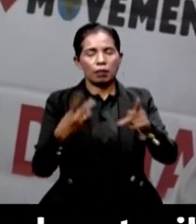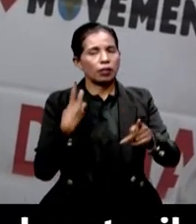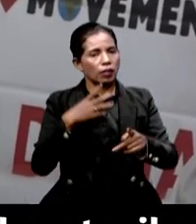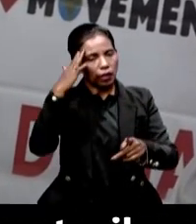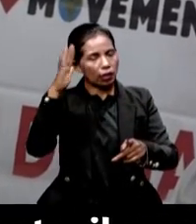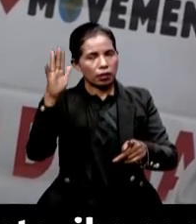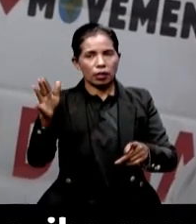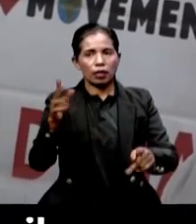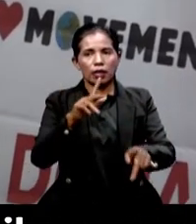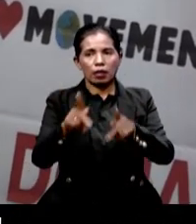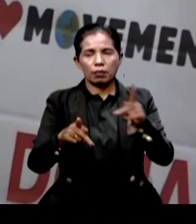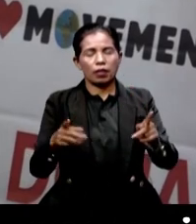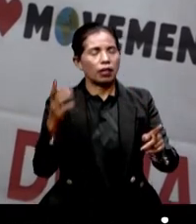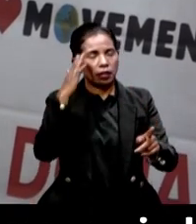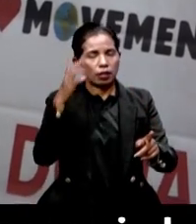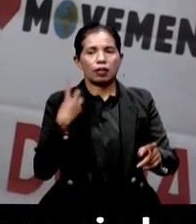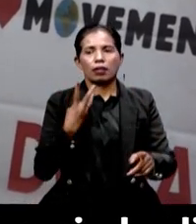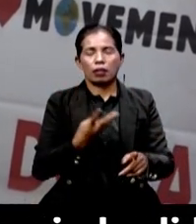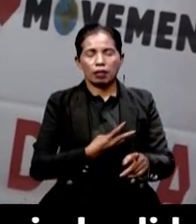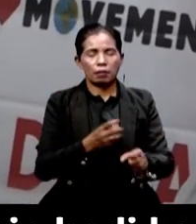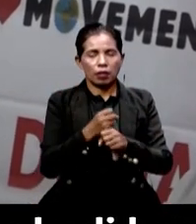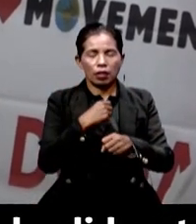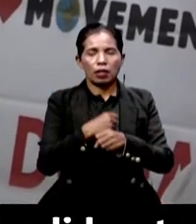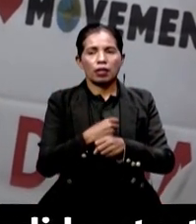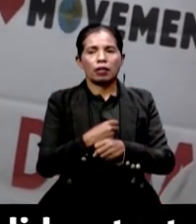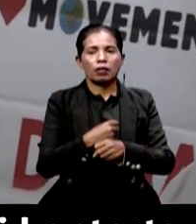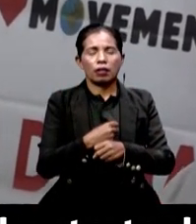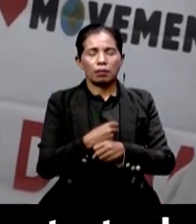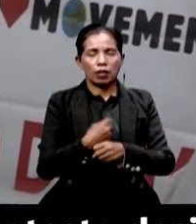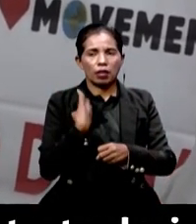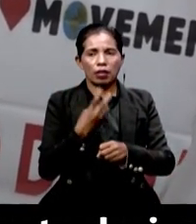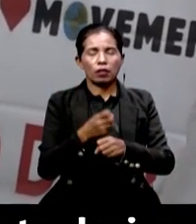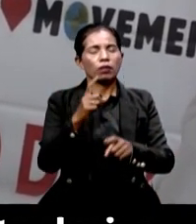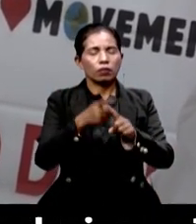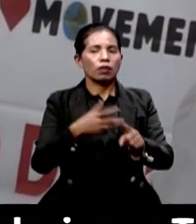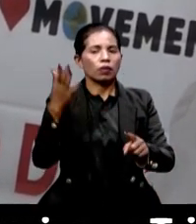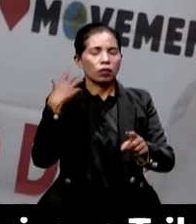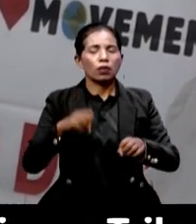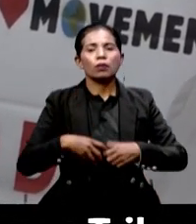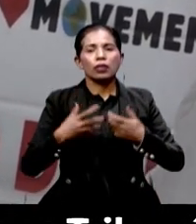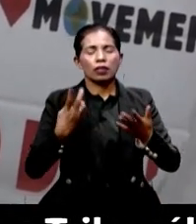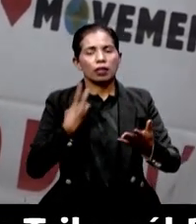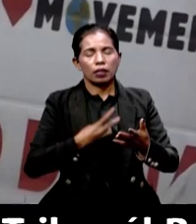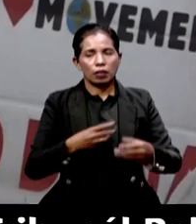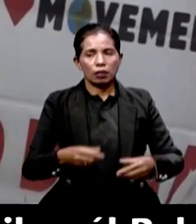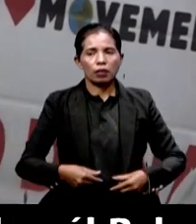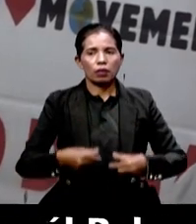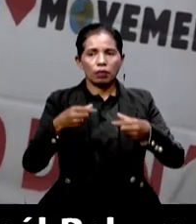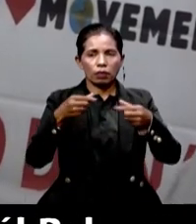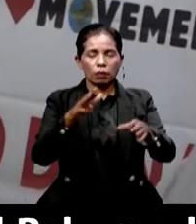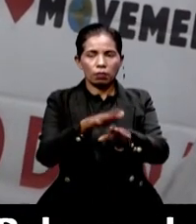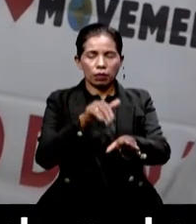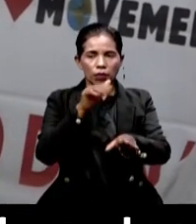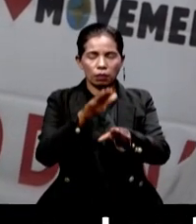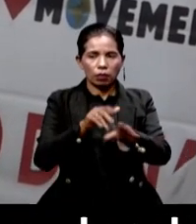dan orang-orang yang tidak mengenal kami. Kami sudah melakukan ini sejak sebulan yang lalu, bagaimana kita mengajak dan mengajak dan